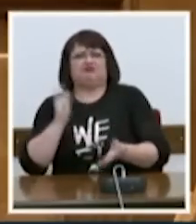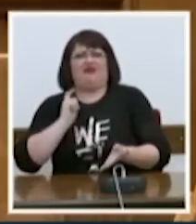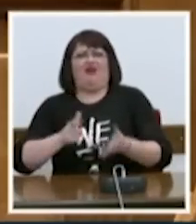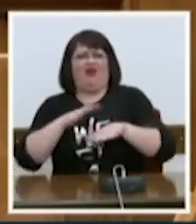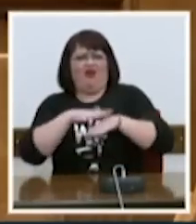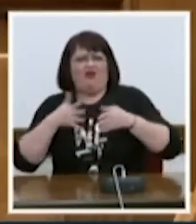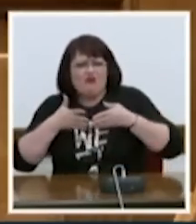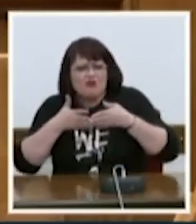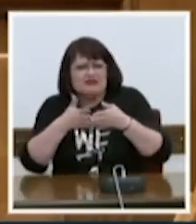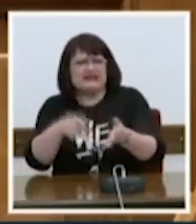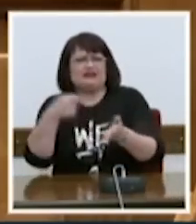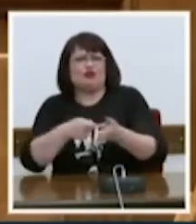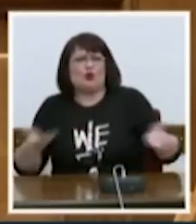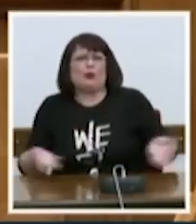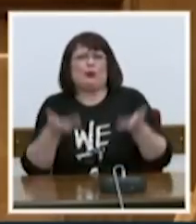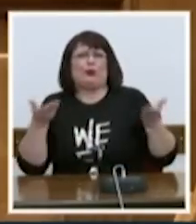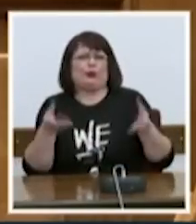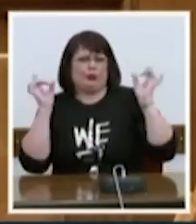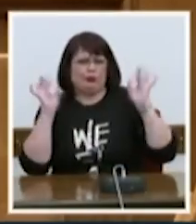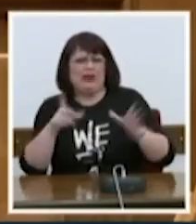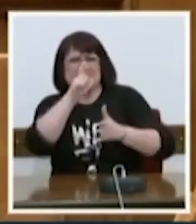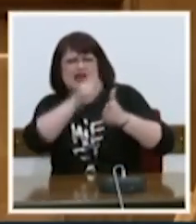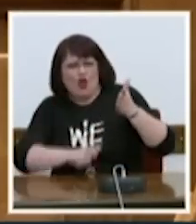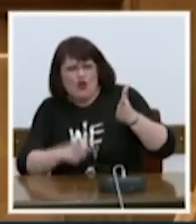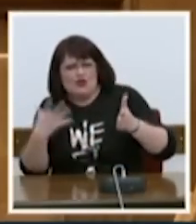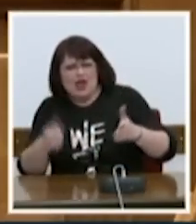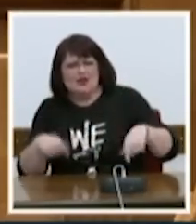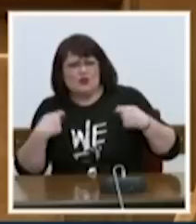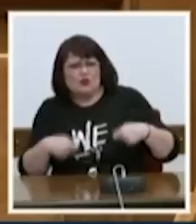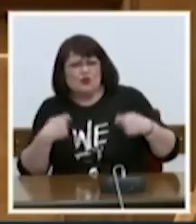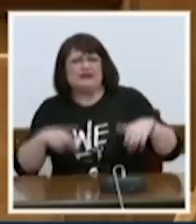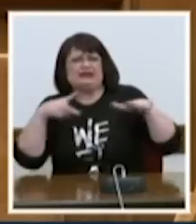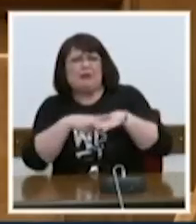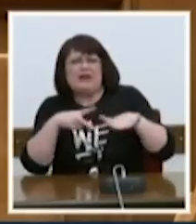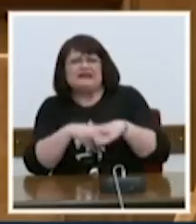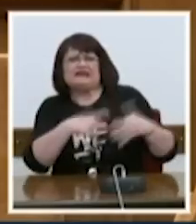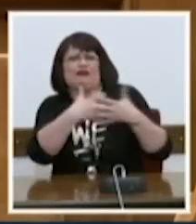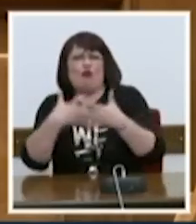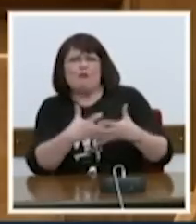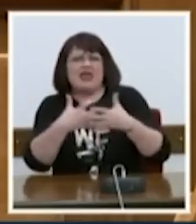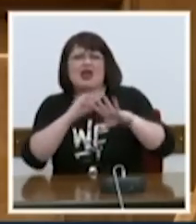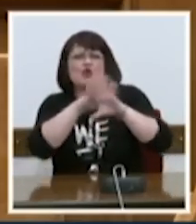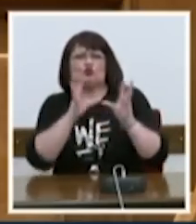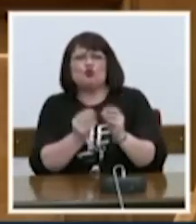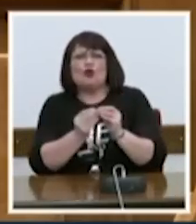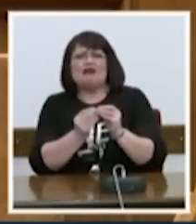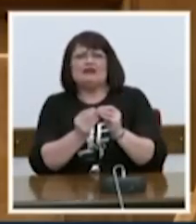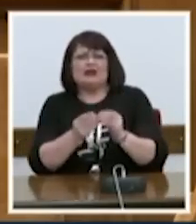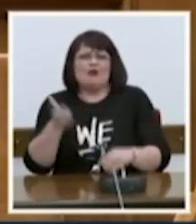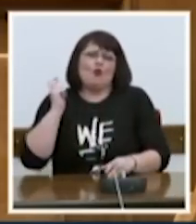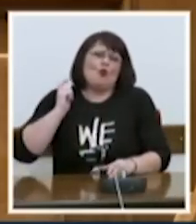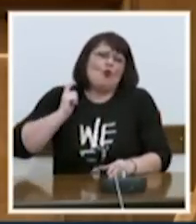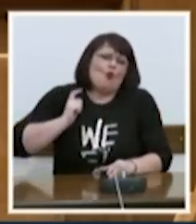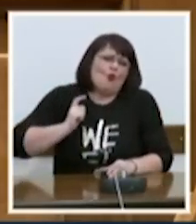δεκάδες φοροαπαλλαγές, για τους μεγαλοξενοδόχους, για τους βιομήχανους, τραπεζίτες που όλοι τους δεν ξέρουν τι έχουν.